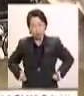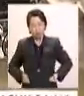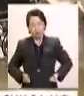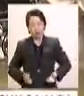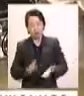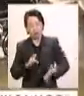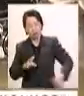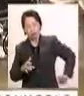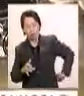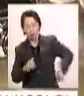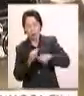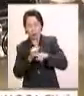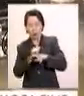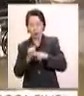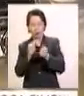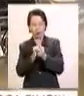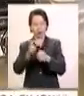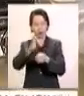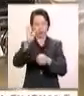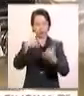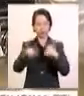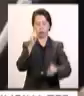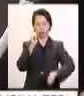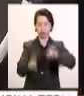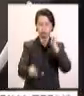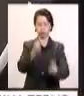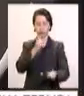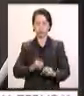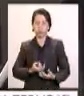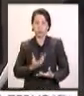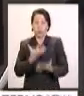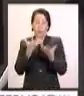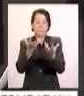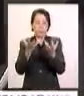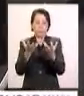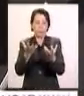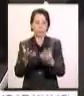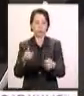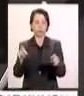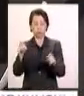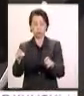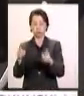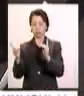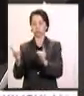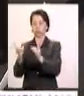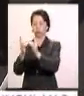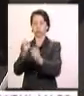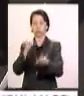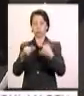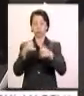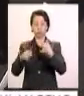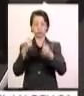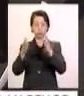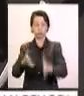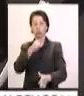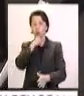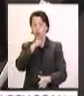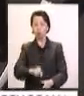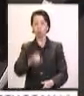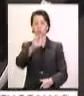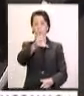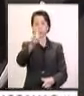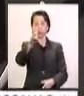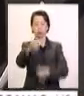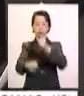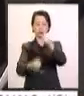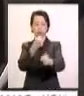Kuala Lumpur, namun semangatnya untuk bermain drum membara. Viva sempat menemui pemain drum legenda berusia 56